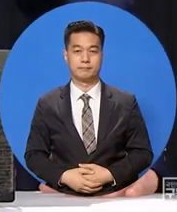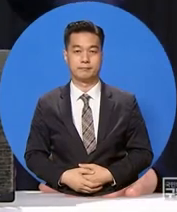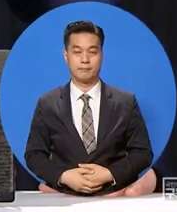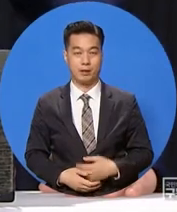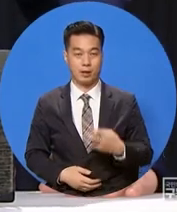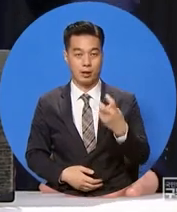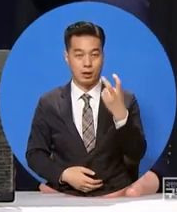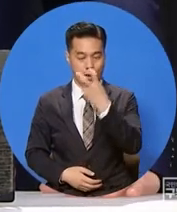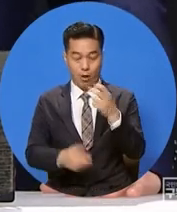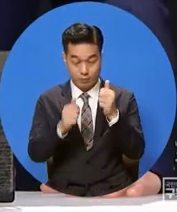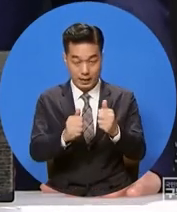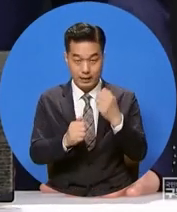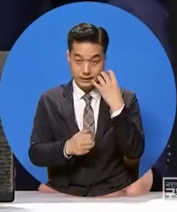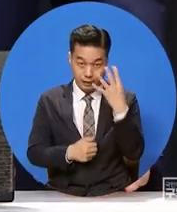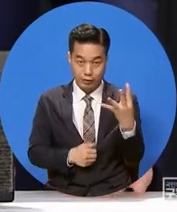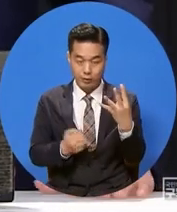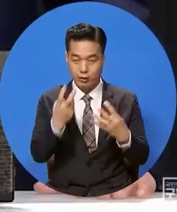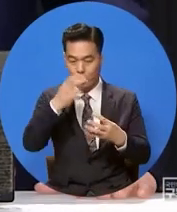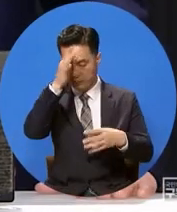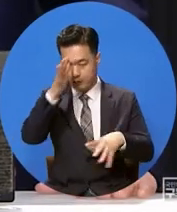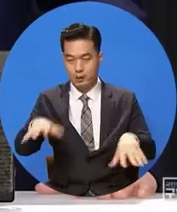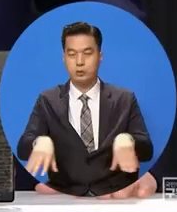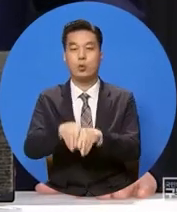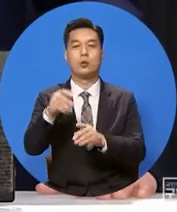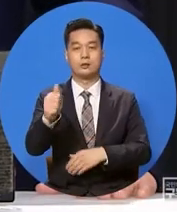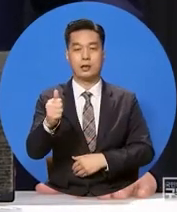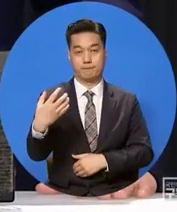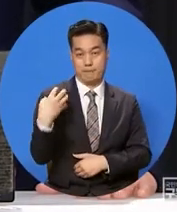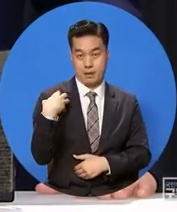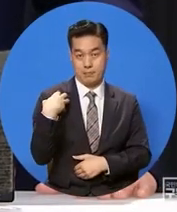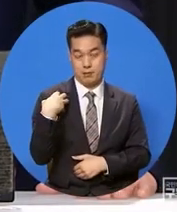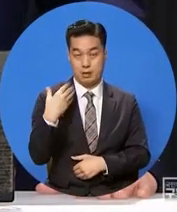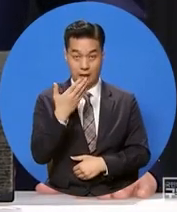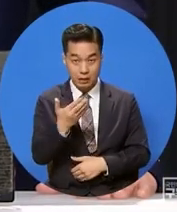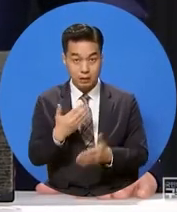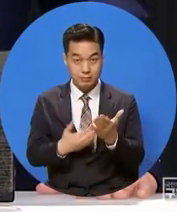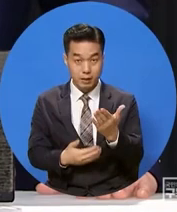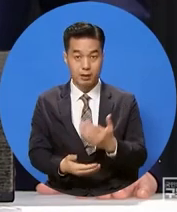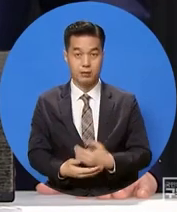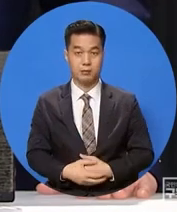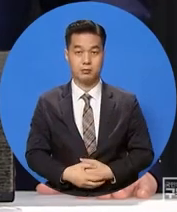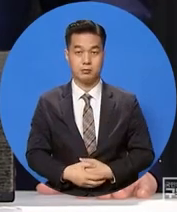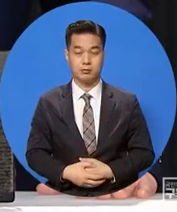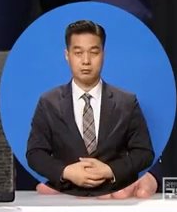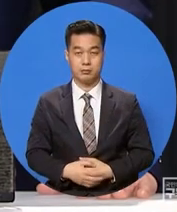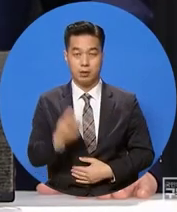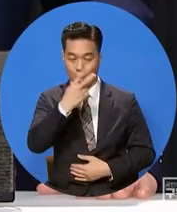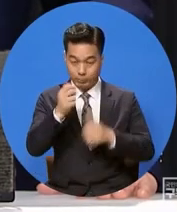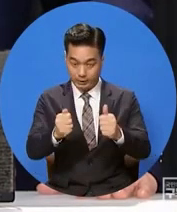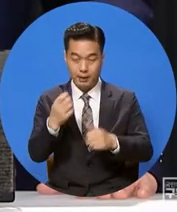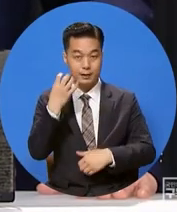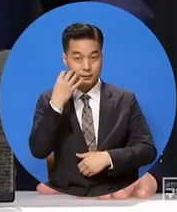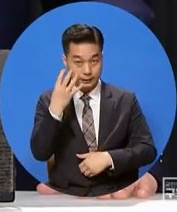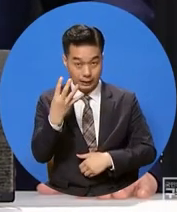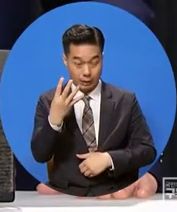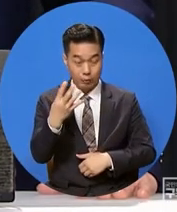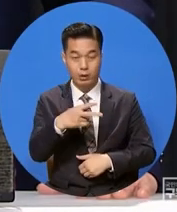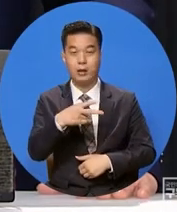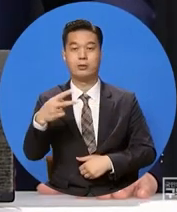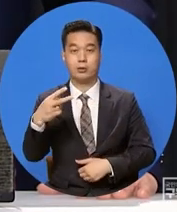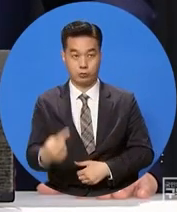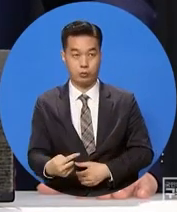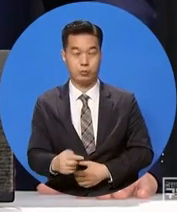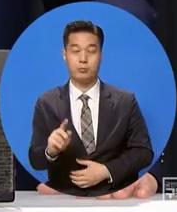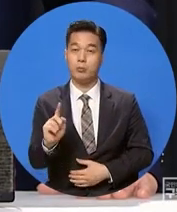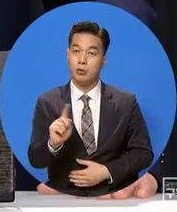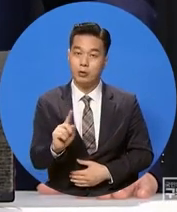검사 4개월하고 검찰총장 네. 하겠다고 하면 네. 용납이 됩니까? 아니 근데 검사 4개월을 해도 말이죠. 네. 어?